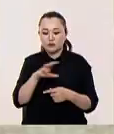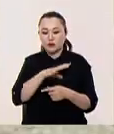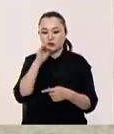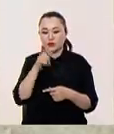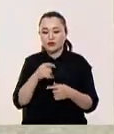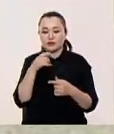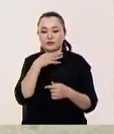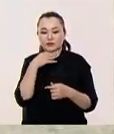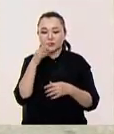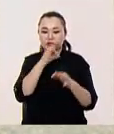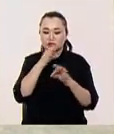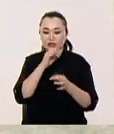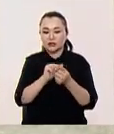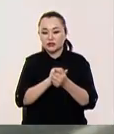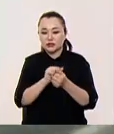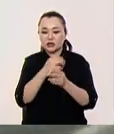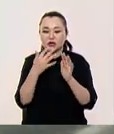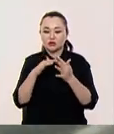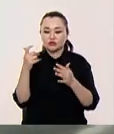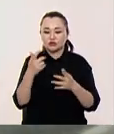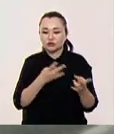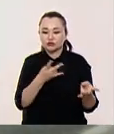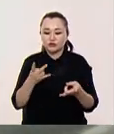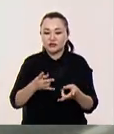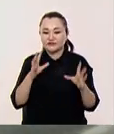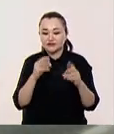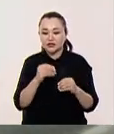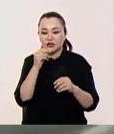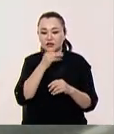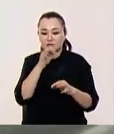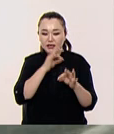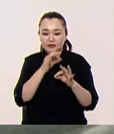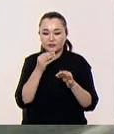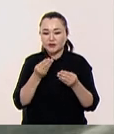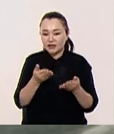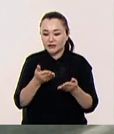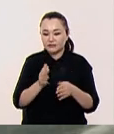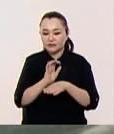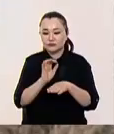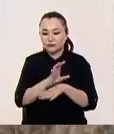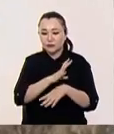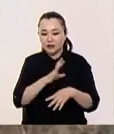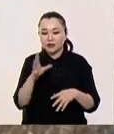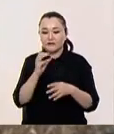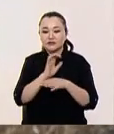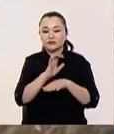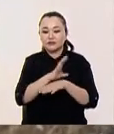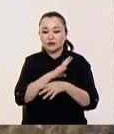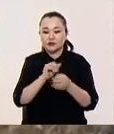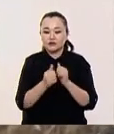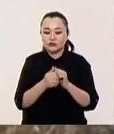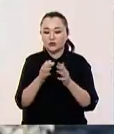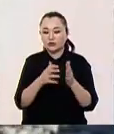бізге ет, дәрі-дәрмек, қағаз, ауыл шаруашылығына қажетті құрылғылар мен кондитерлік өнімдер жіберіліп келген еді. Ал экспортталып келген тас көмір,